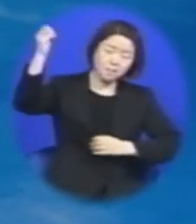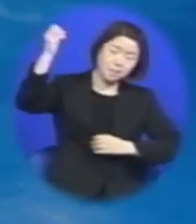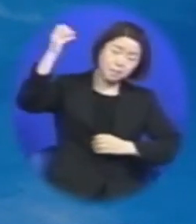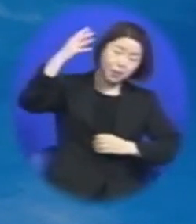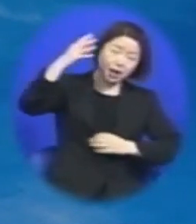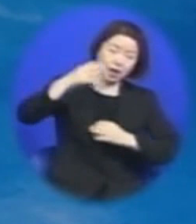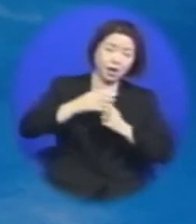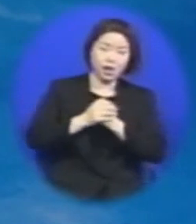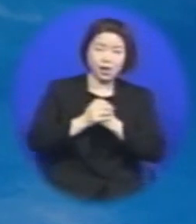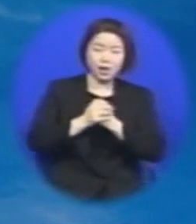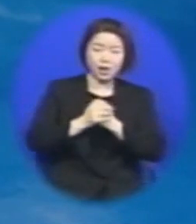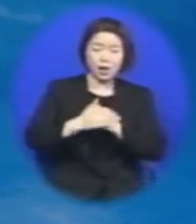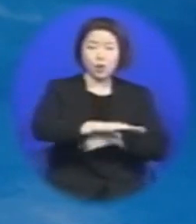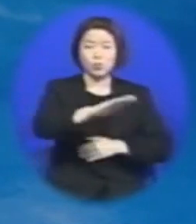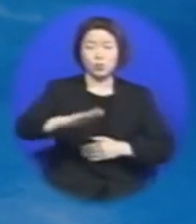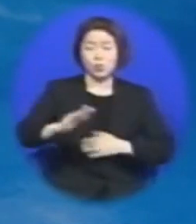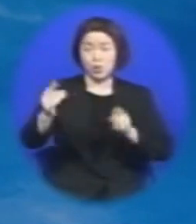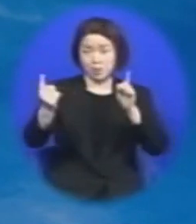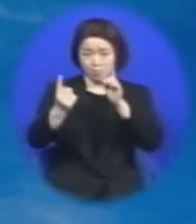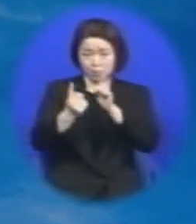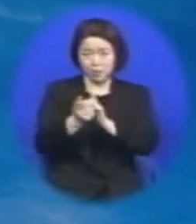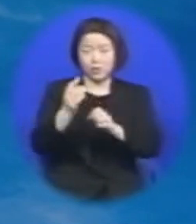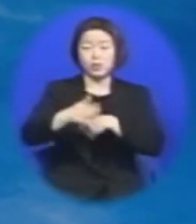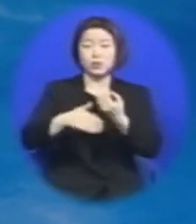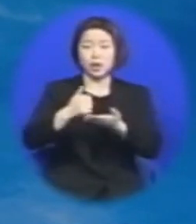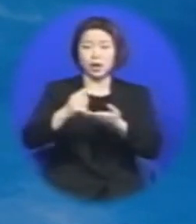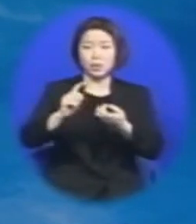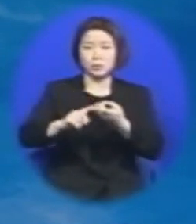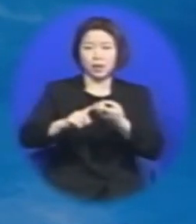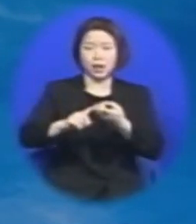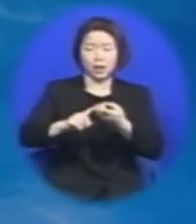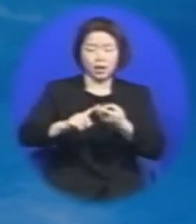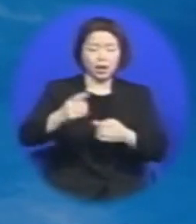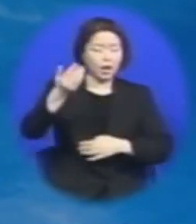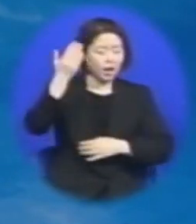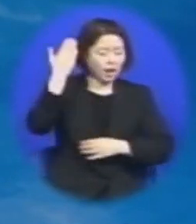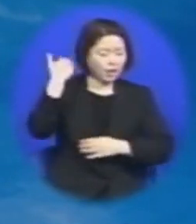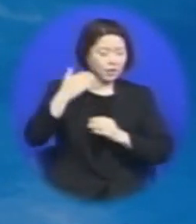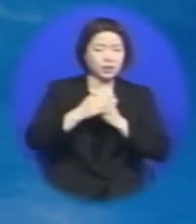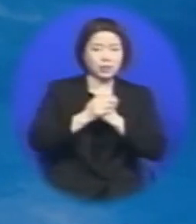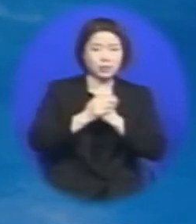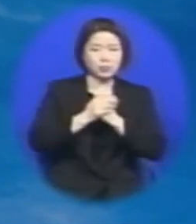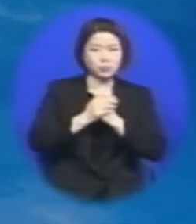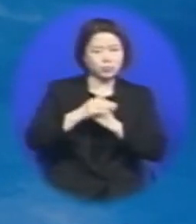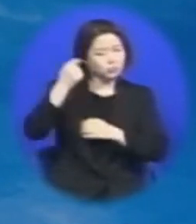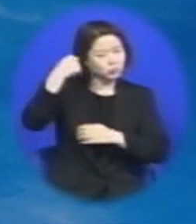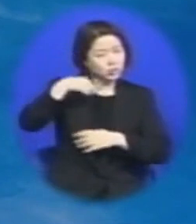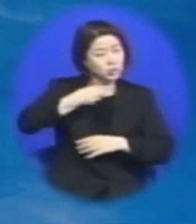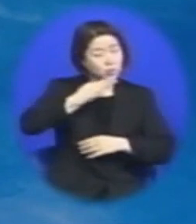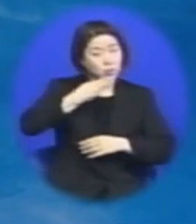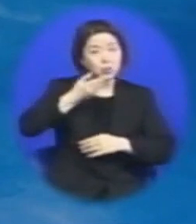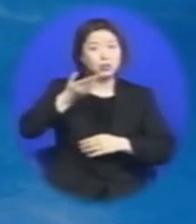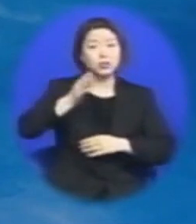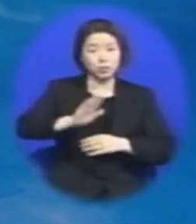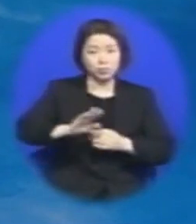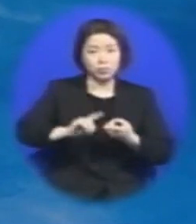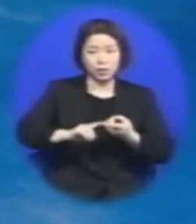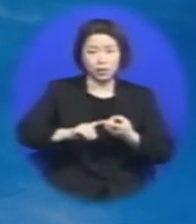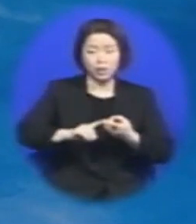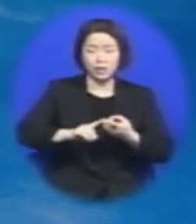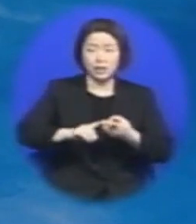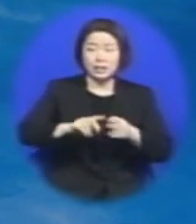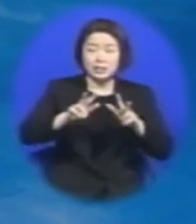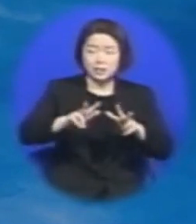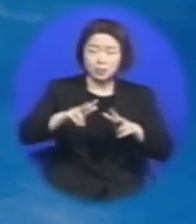만나 주시게 될 때 전에는 무감각하게 느껴졌던 죄가 굉장히 심각하게 깨달아지는 거죠